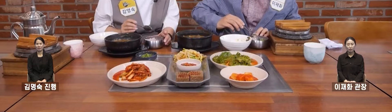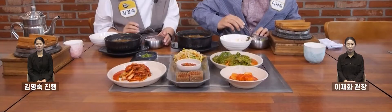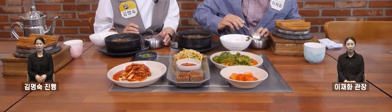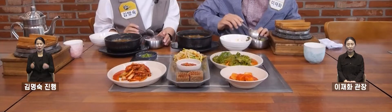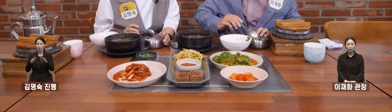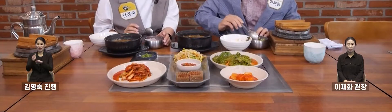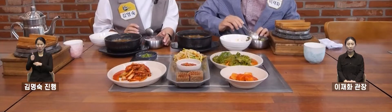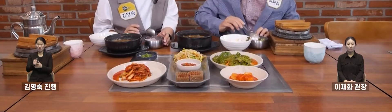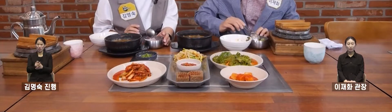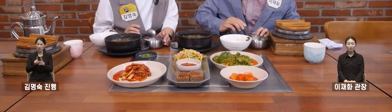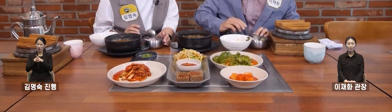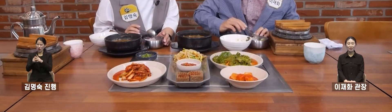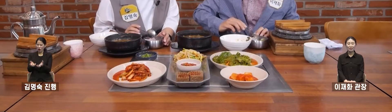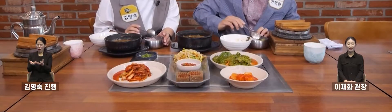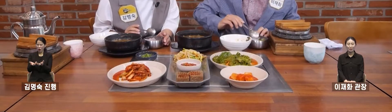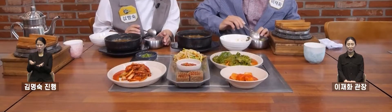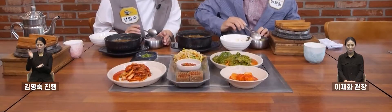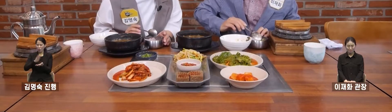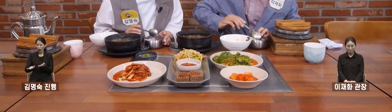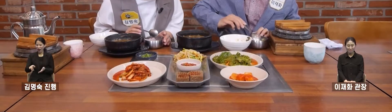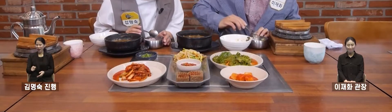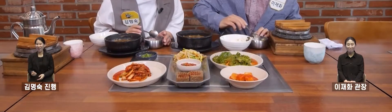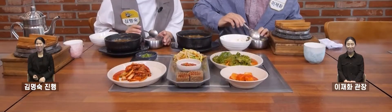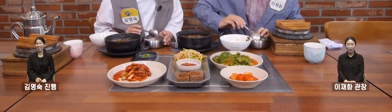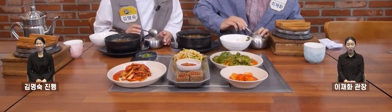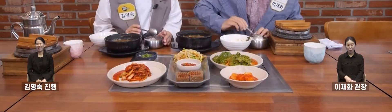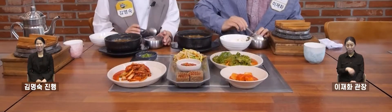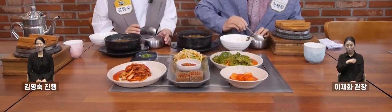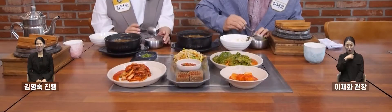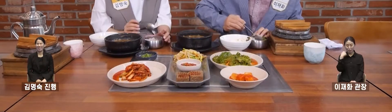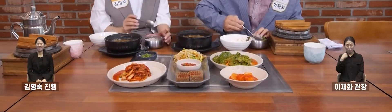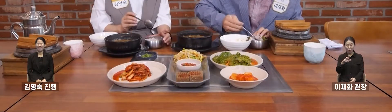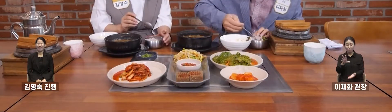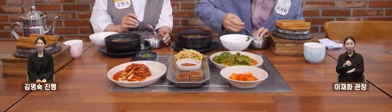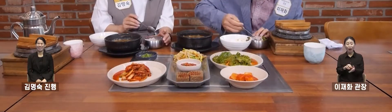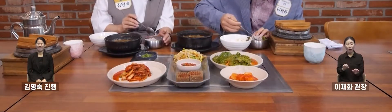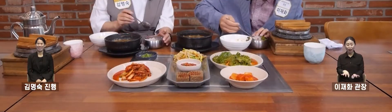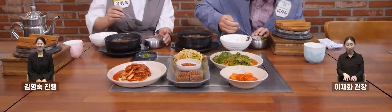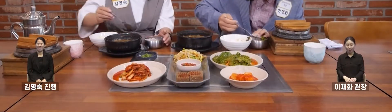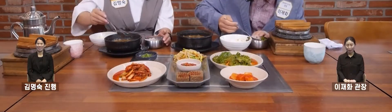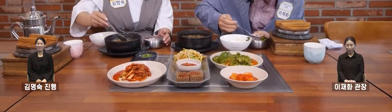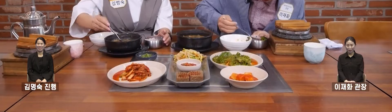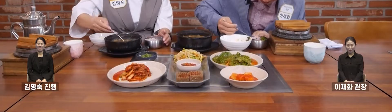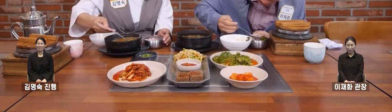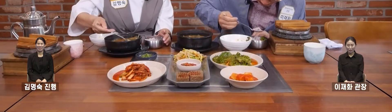우리 관장님 벌써 추어탕 다 드셨네요. 아 맛있잖아요.